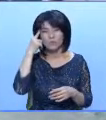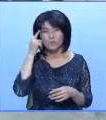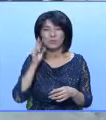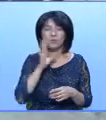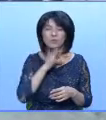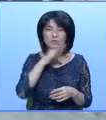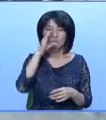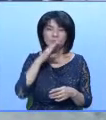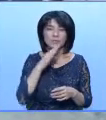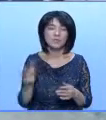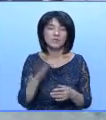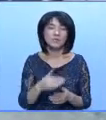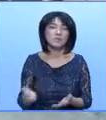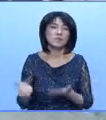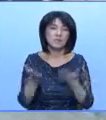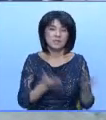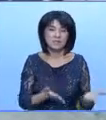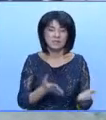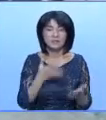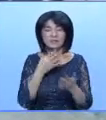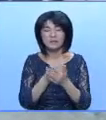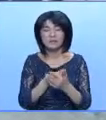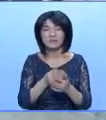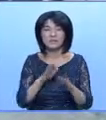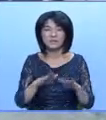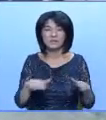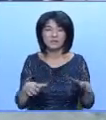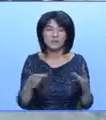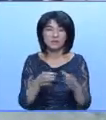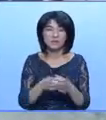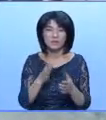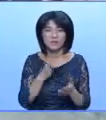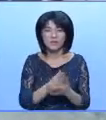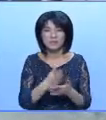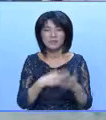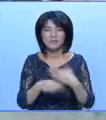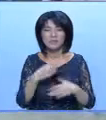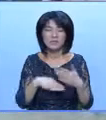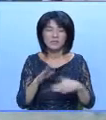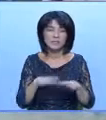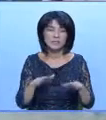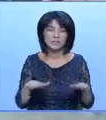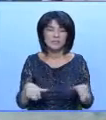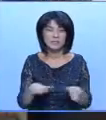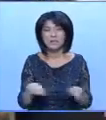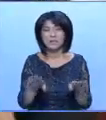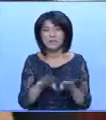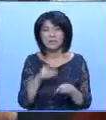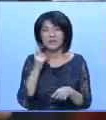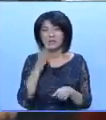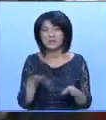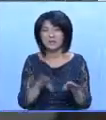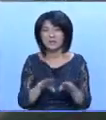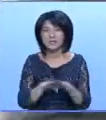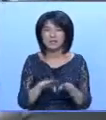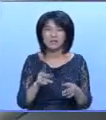және басқа да балаларды шақырдық. Өздерінің әлеуметтік желіде топтар бар екен. Когда обращаются вот такие родители. Мерекелік